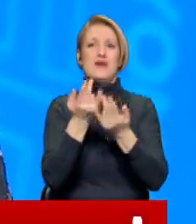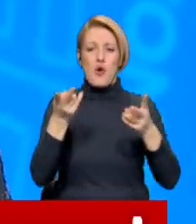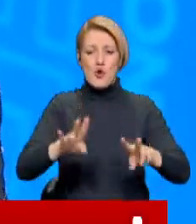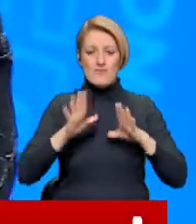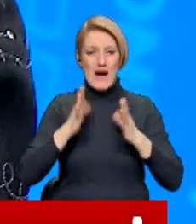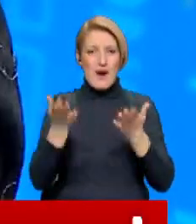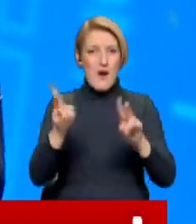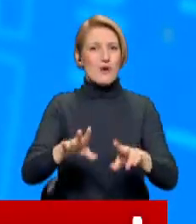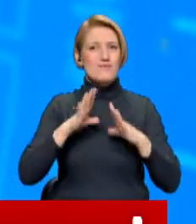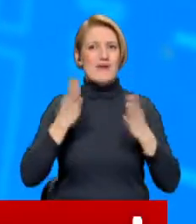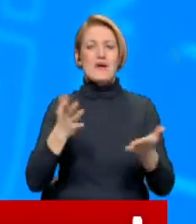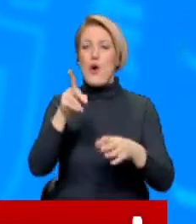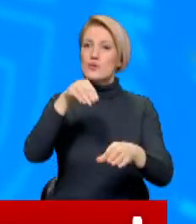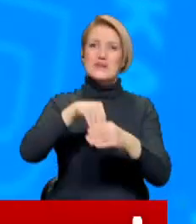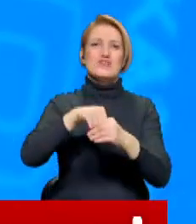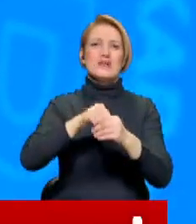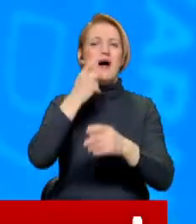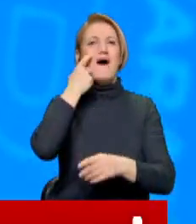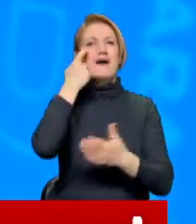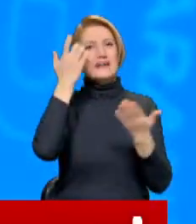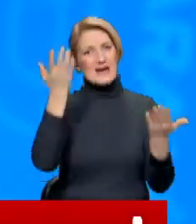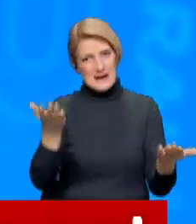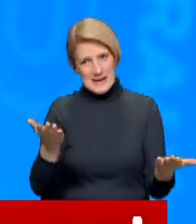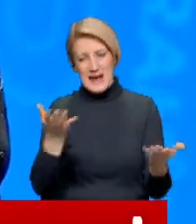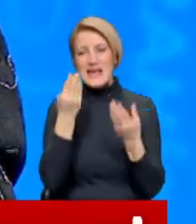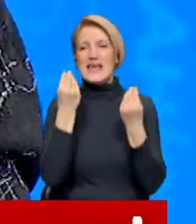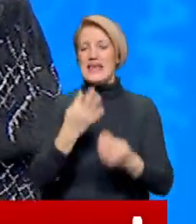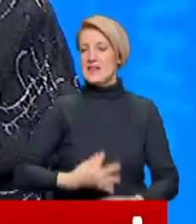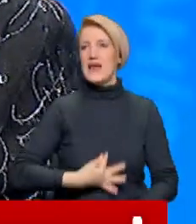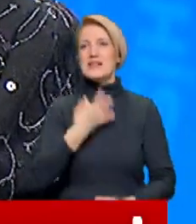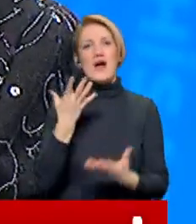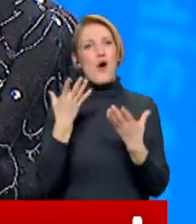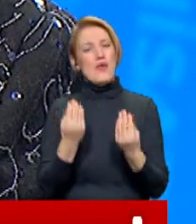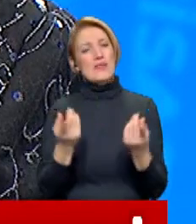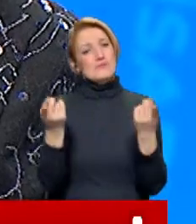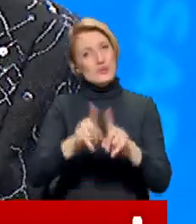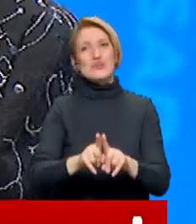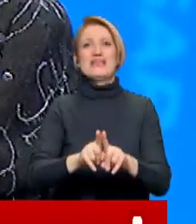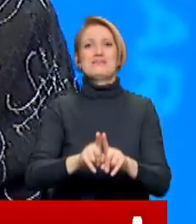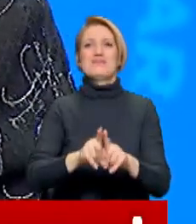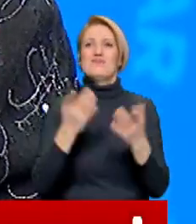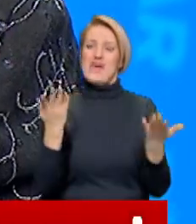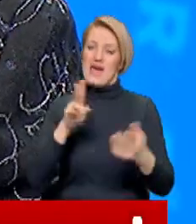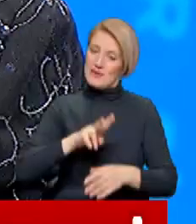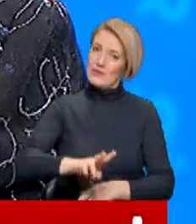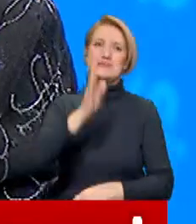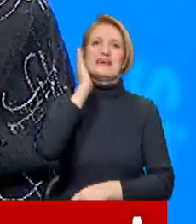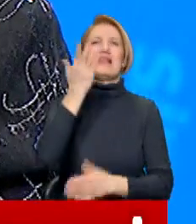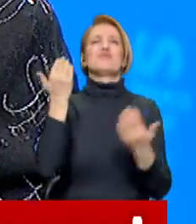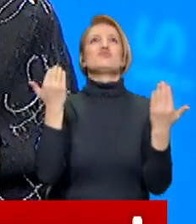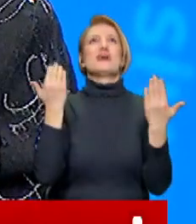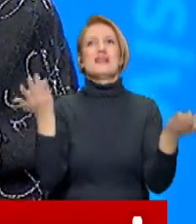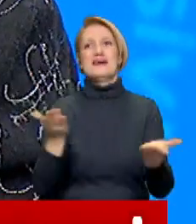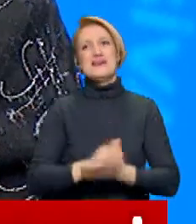Ölüm var, ölüm var. Onun için hayırlarla, iyi niyetlerle olalım, buluşalım ve yolumuza gidelim